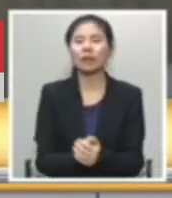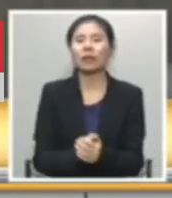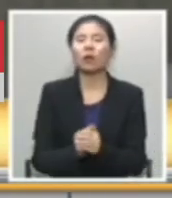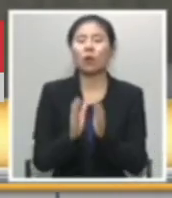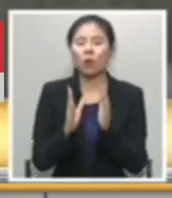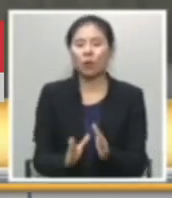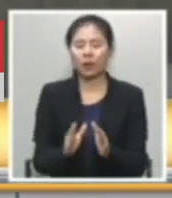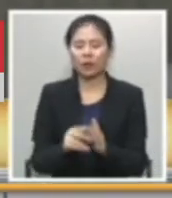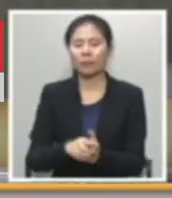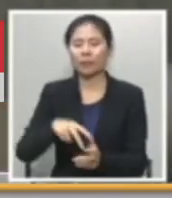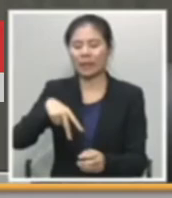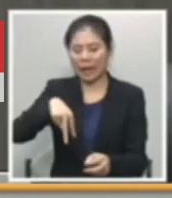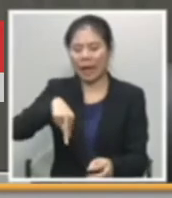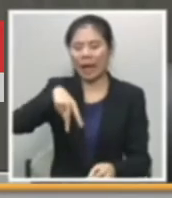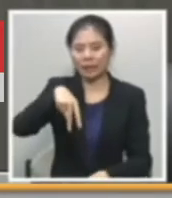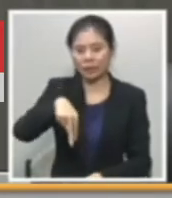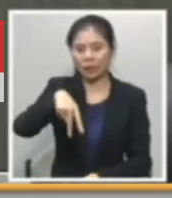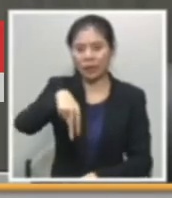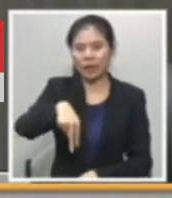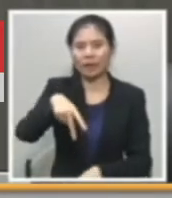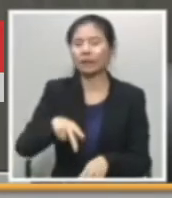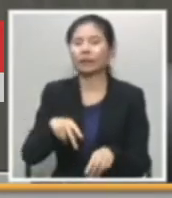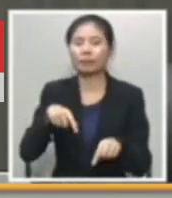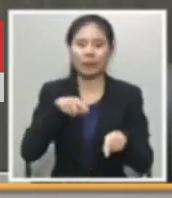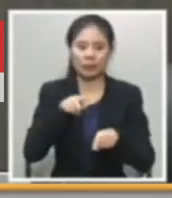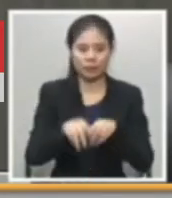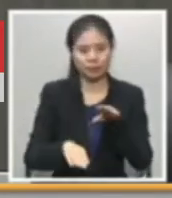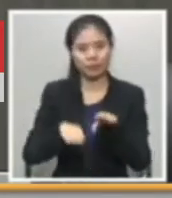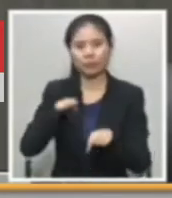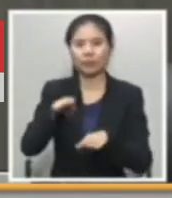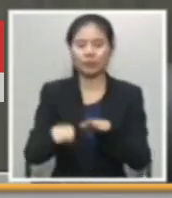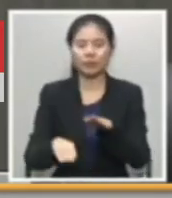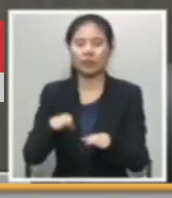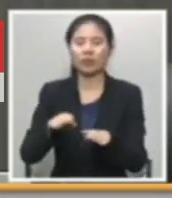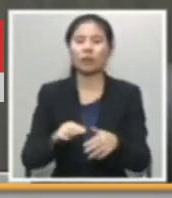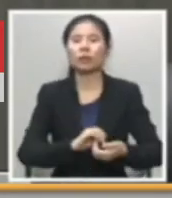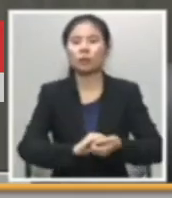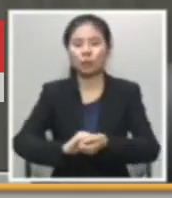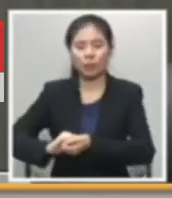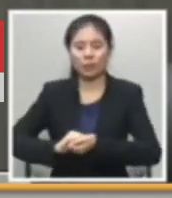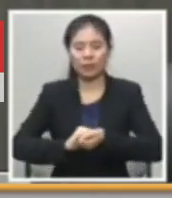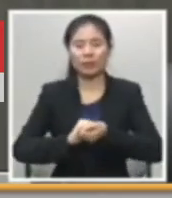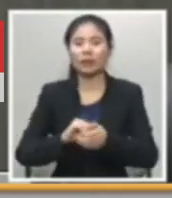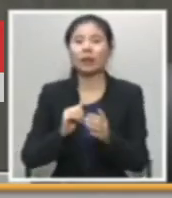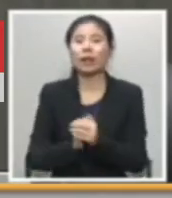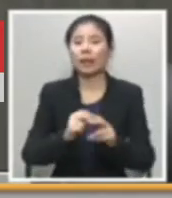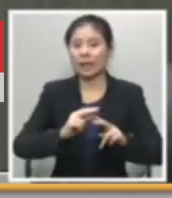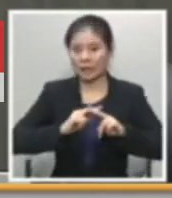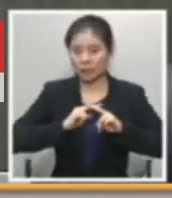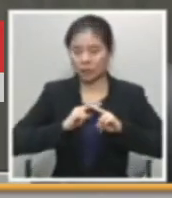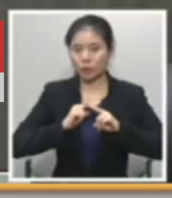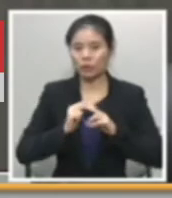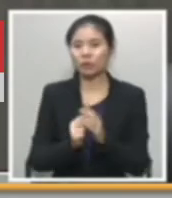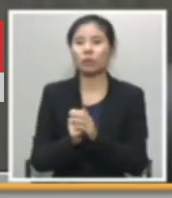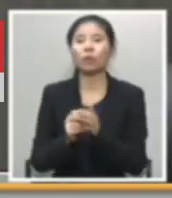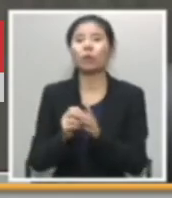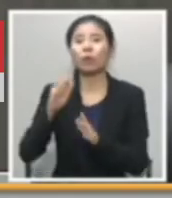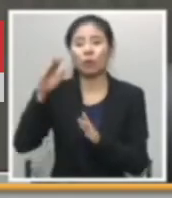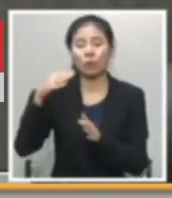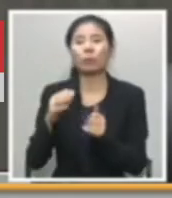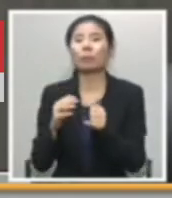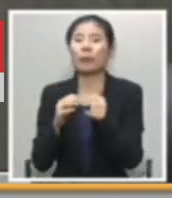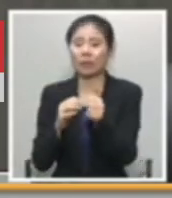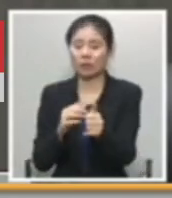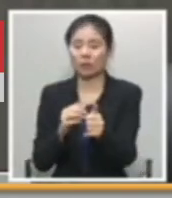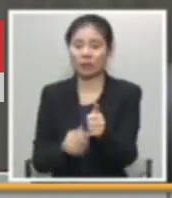าในลักษณะที่ภาคเอกชนควรจะเดินนำหน้าส่วนการลงทุน